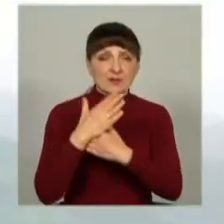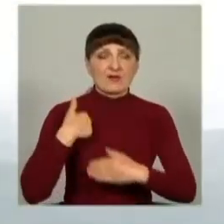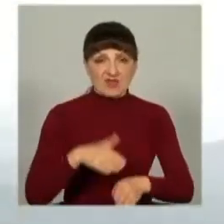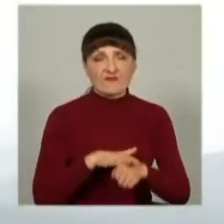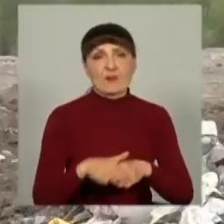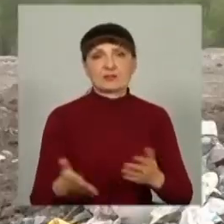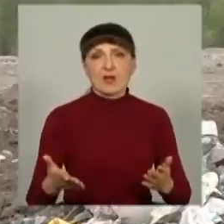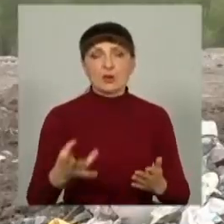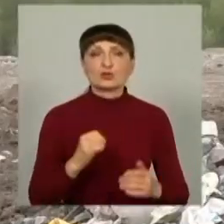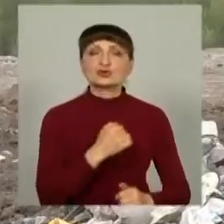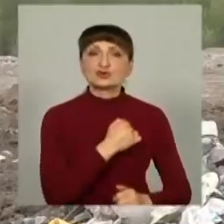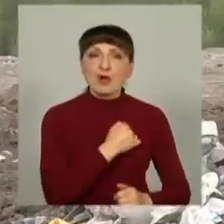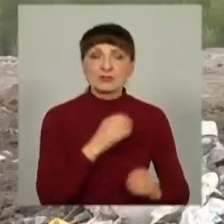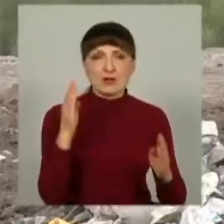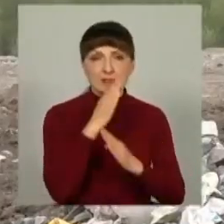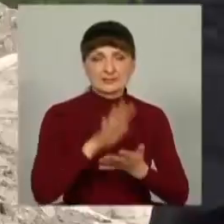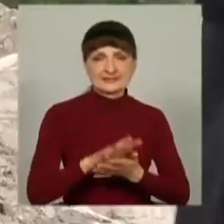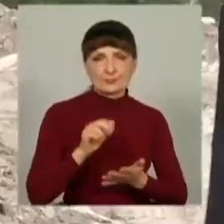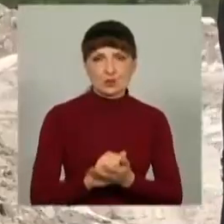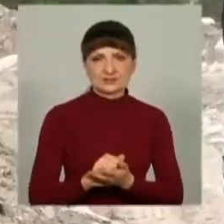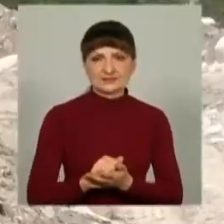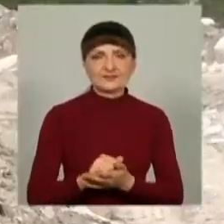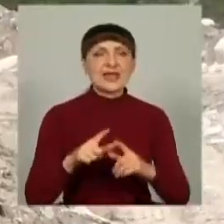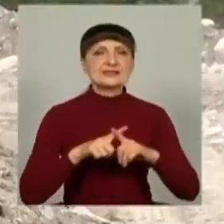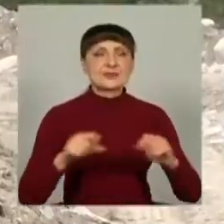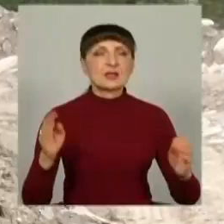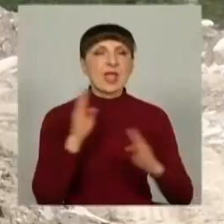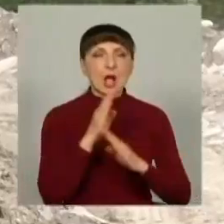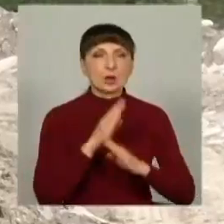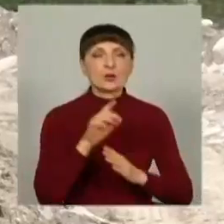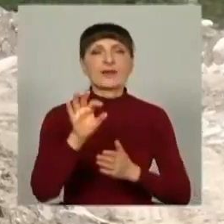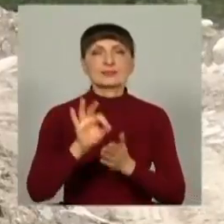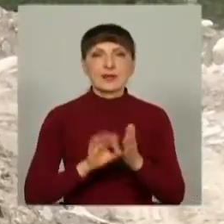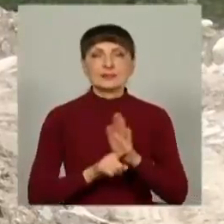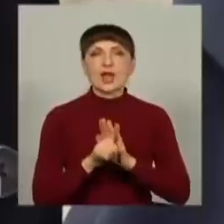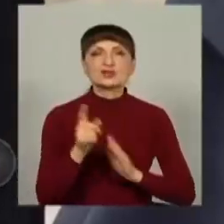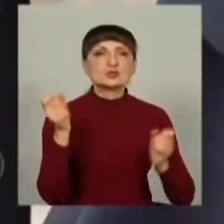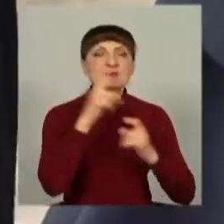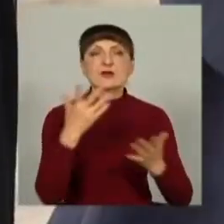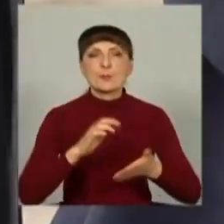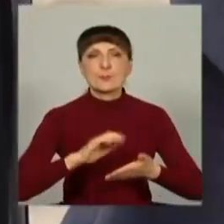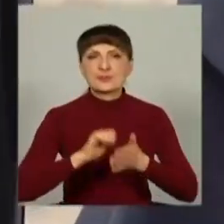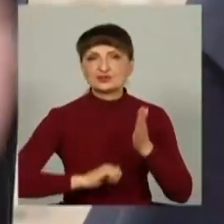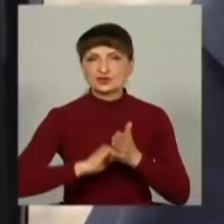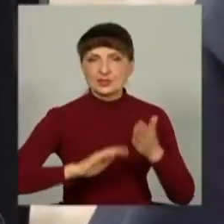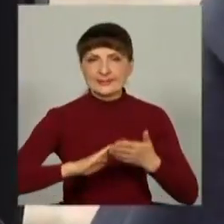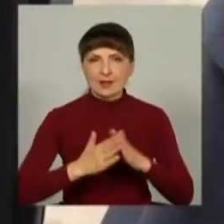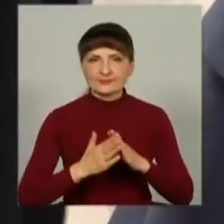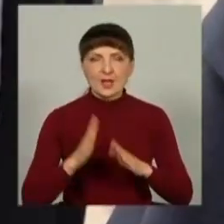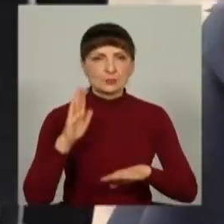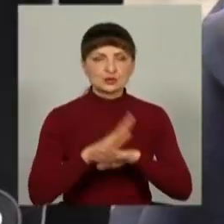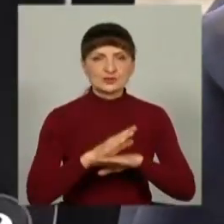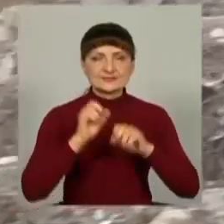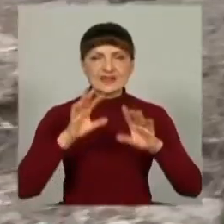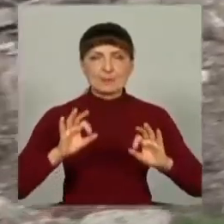поручат но так жалко за экологию города в департаменте экологии тут же начали выяснения всех обстоятельств по поручению природоохранной